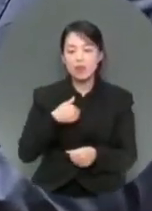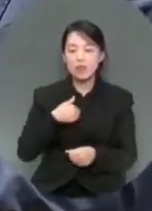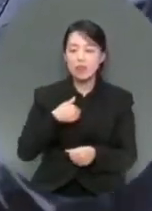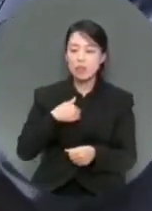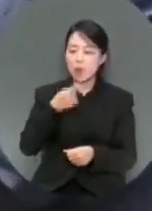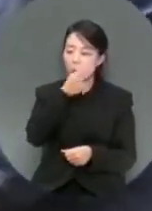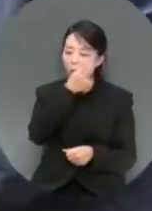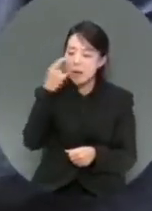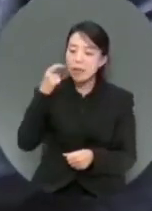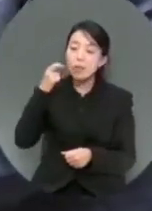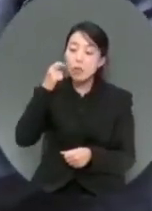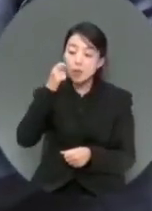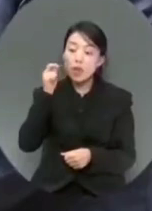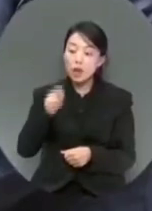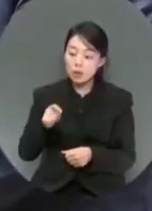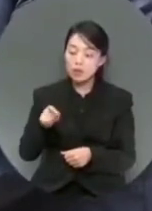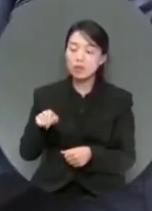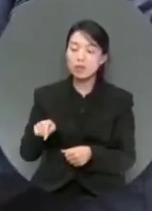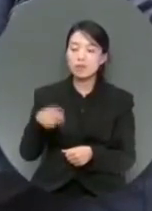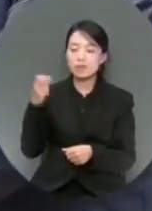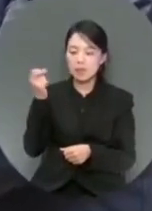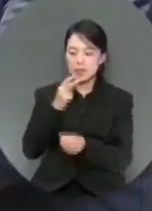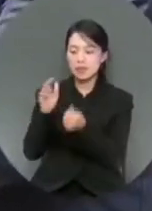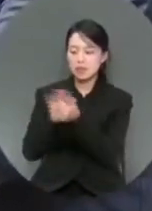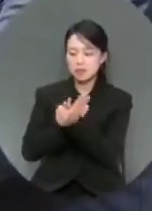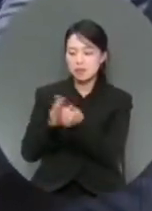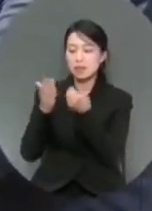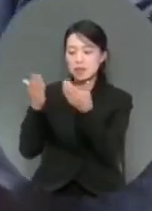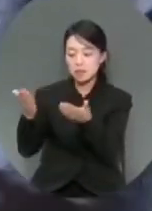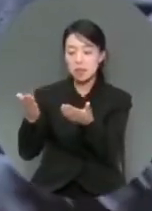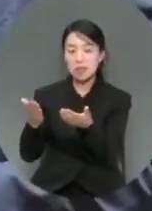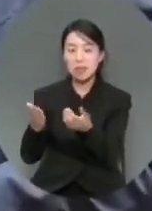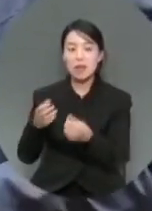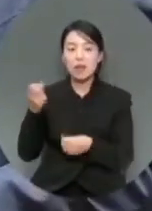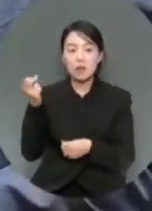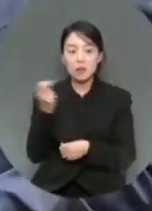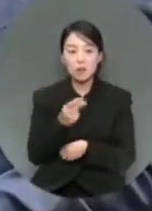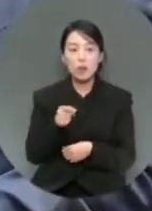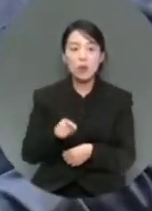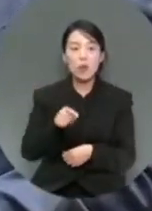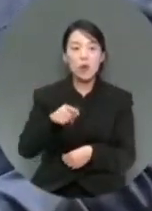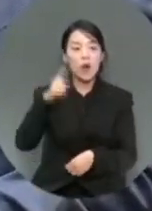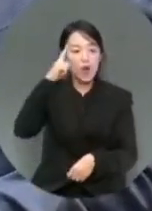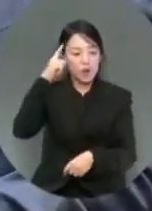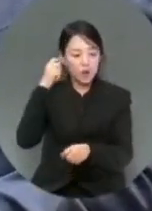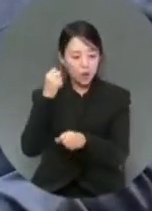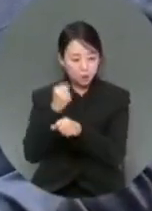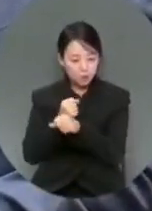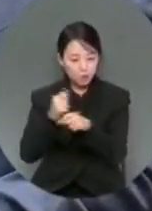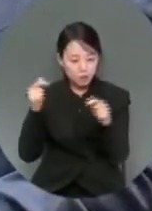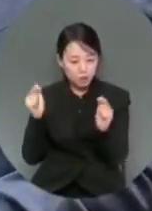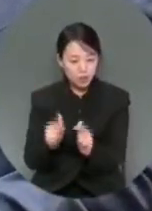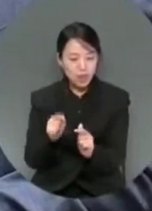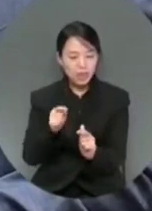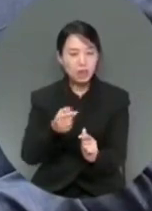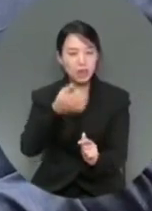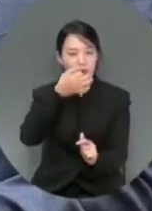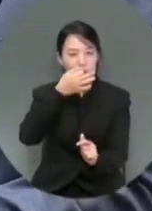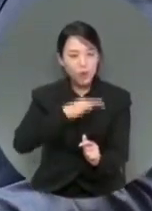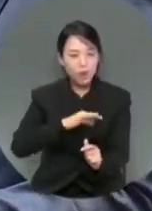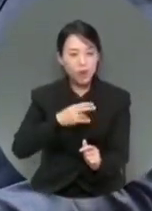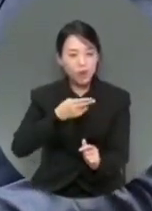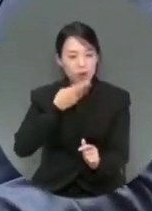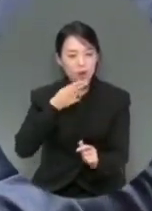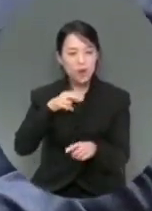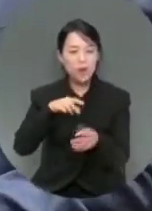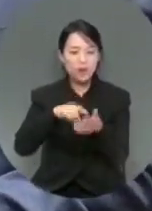있으면 그런 것은 심사 과정에 저희들이 살피겠다 하는 말씀을 드렸고 그렇다고 해서 네, R&D를 한다고 해서 비효율적으로 함부로